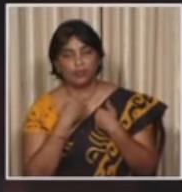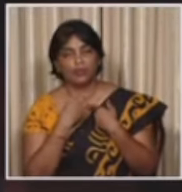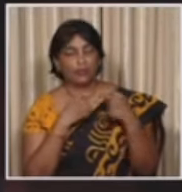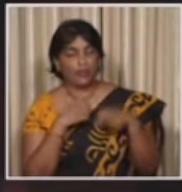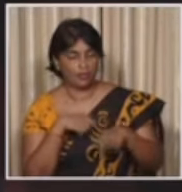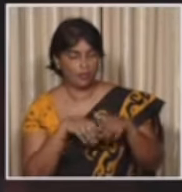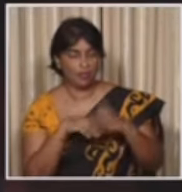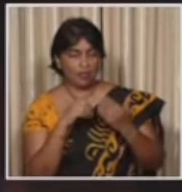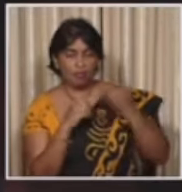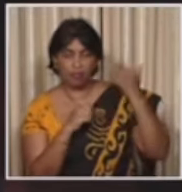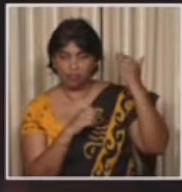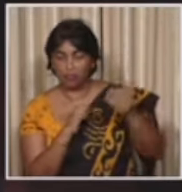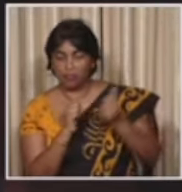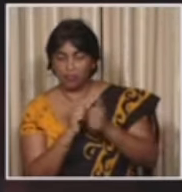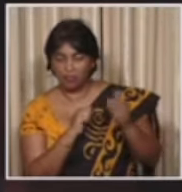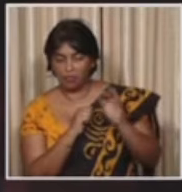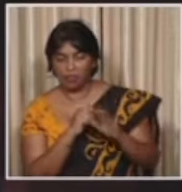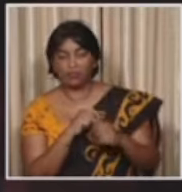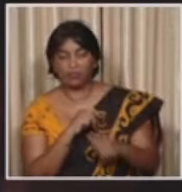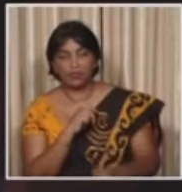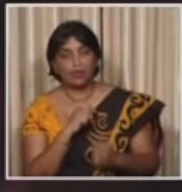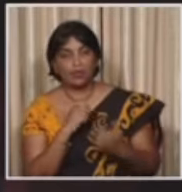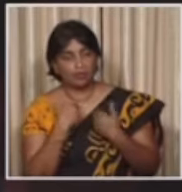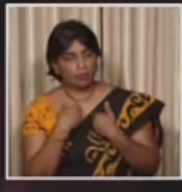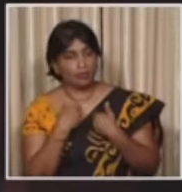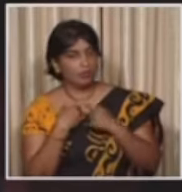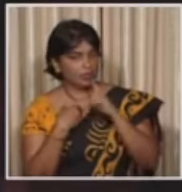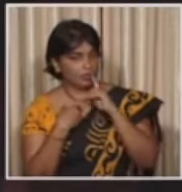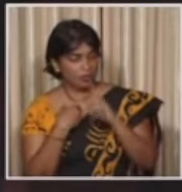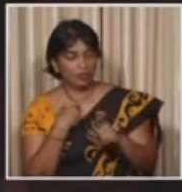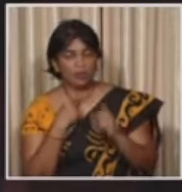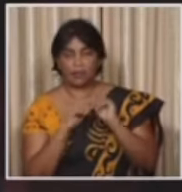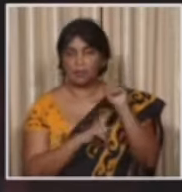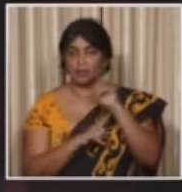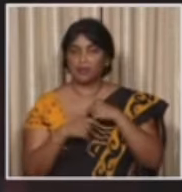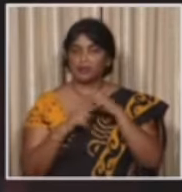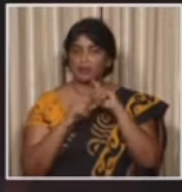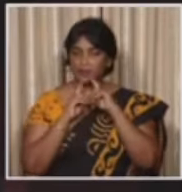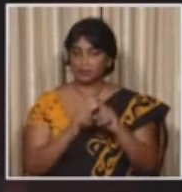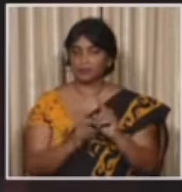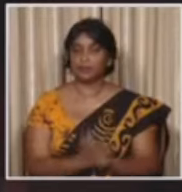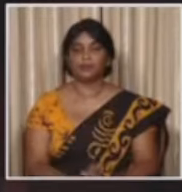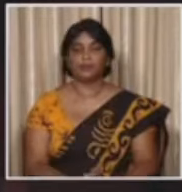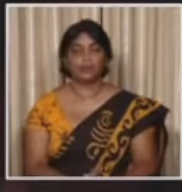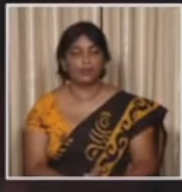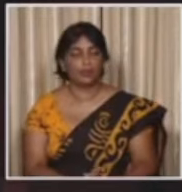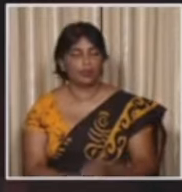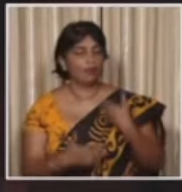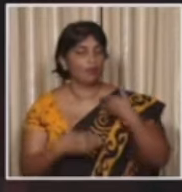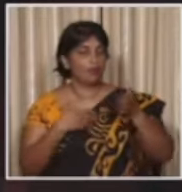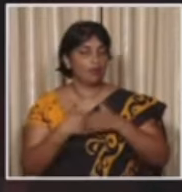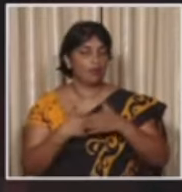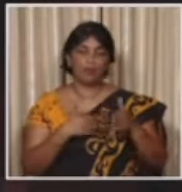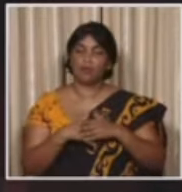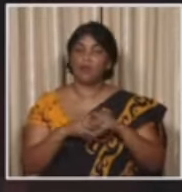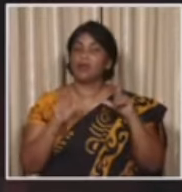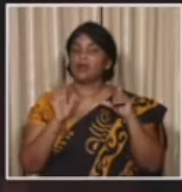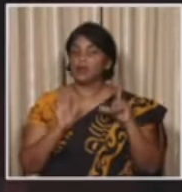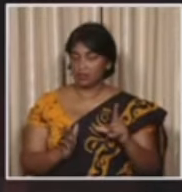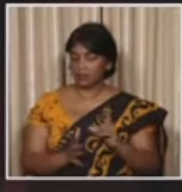මෙතනින් ඔබට යන්නට නම් මම ඉදිරිපත් කරන මේ සභාවට අපි amendments 7ක් ඉදිරිපත් කරලා